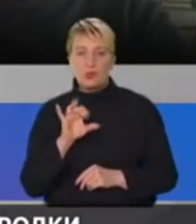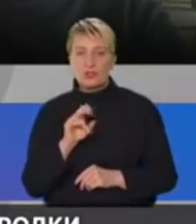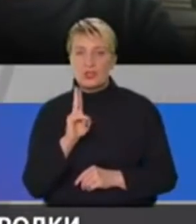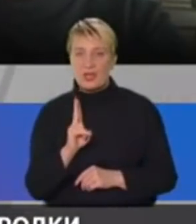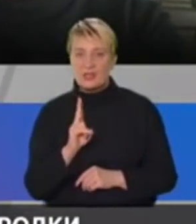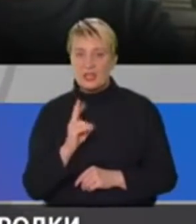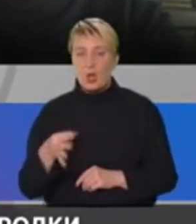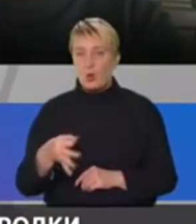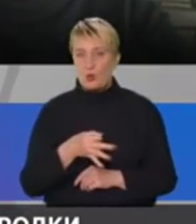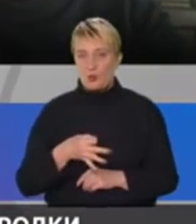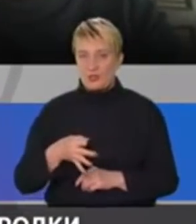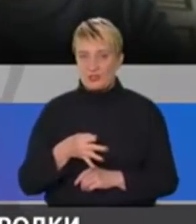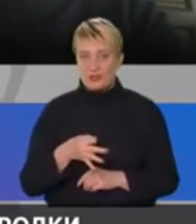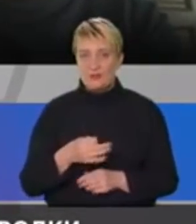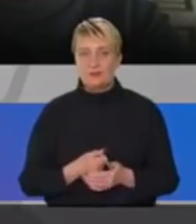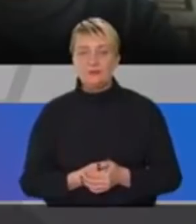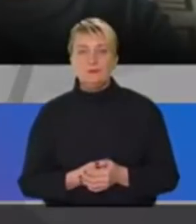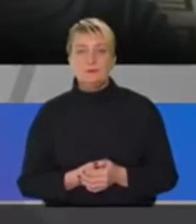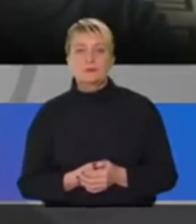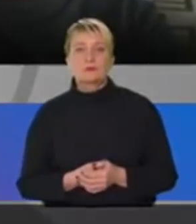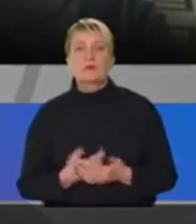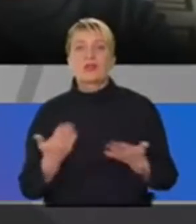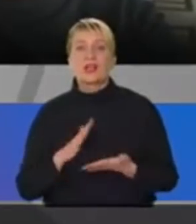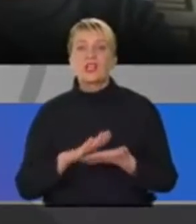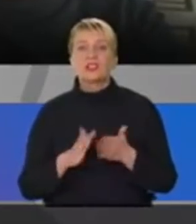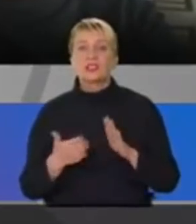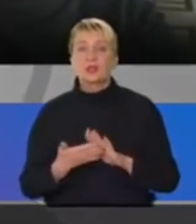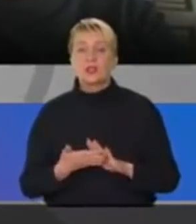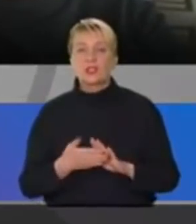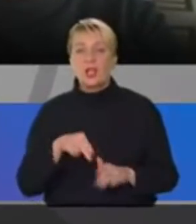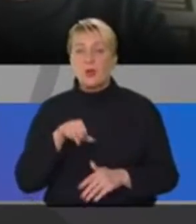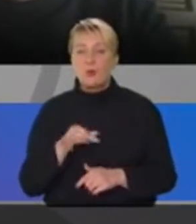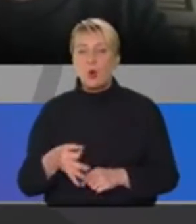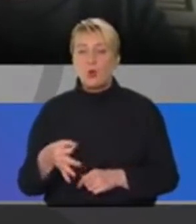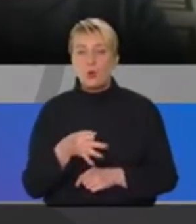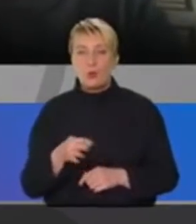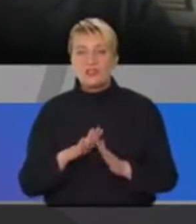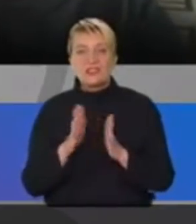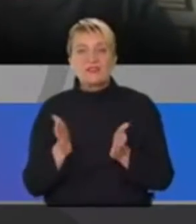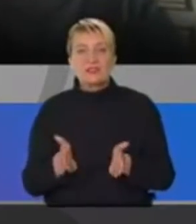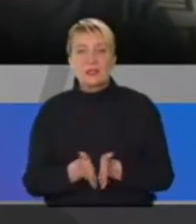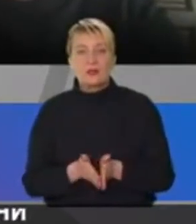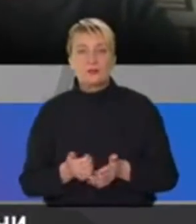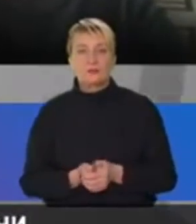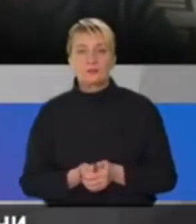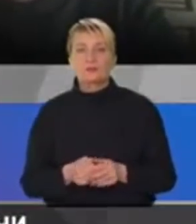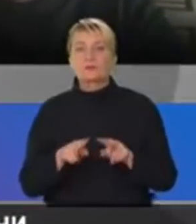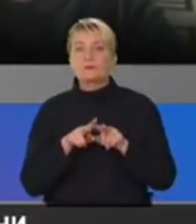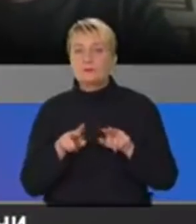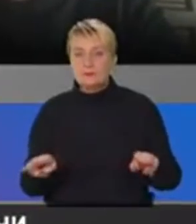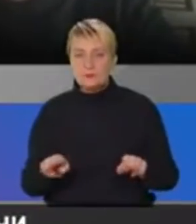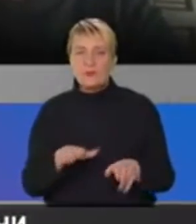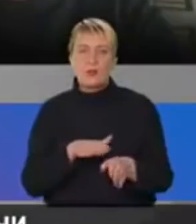Олександром Олександровичем Скічком. Яка ситуація по області, по Черкаській загалом, якщо дивитися? В області також повністю